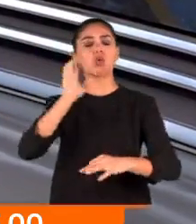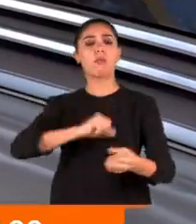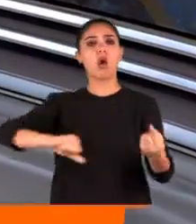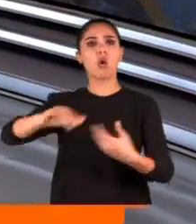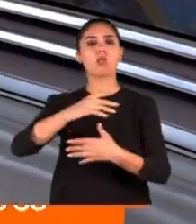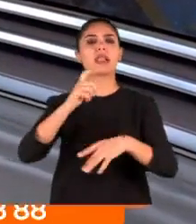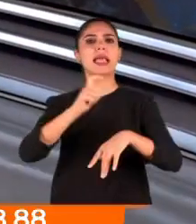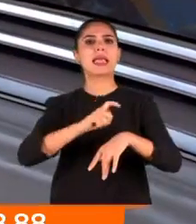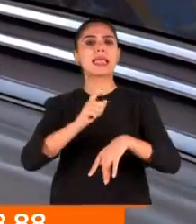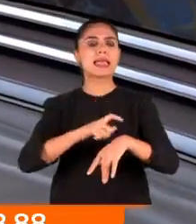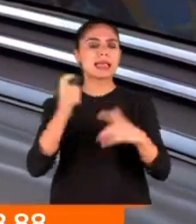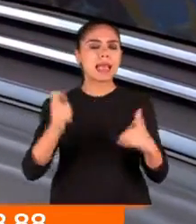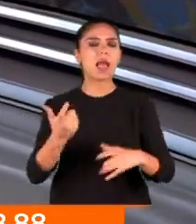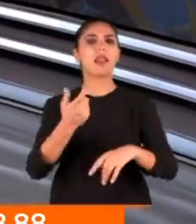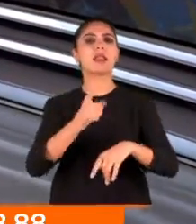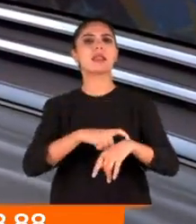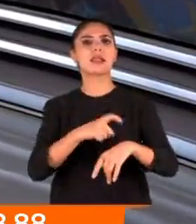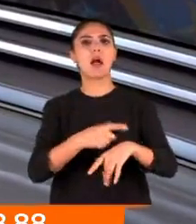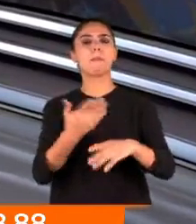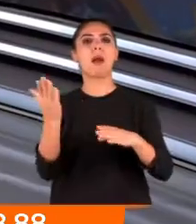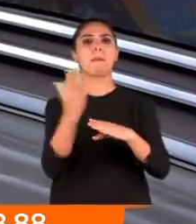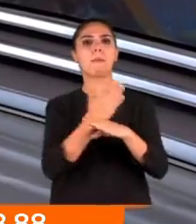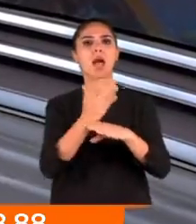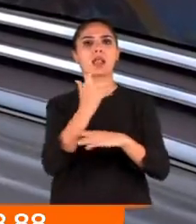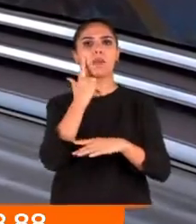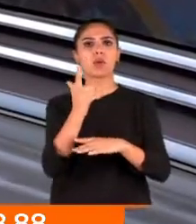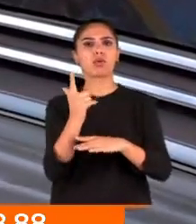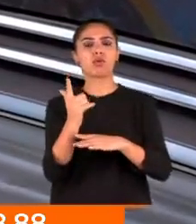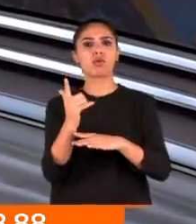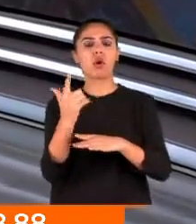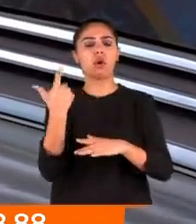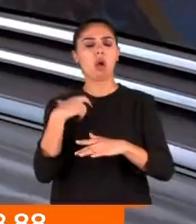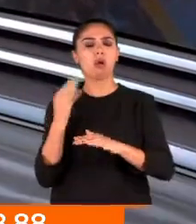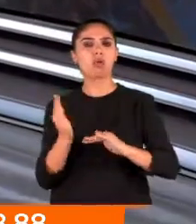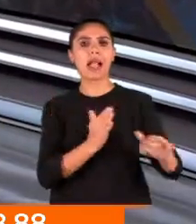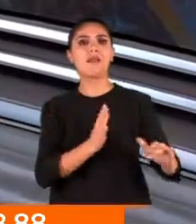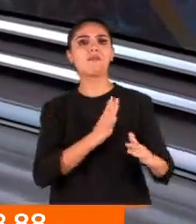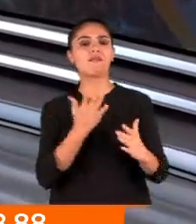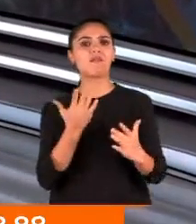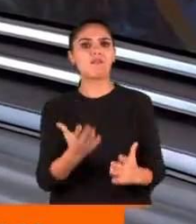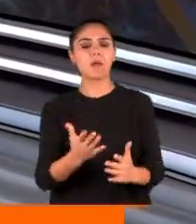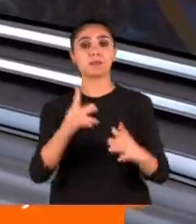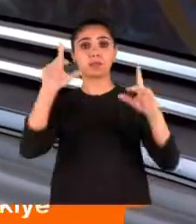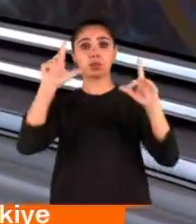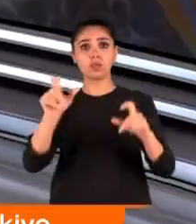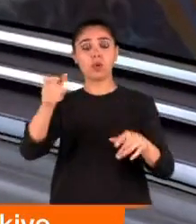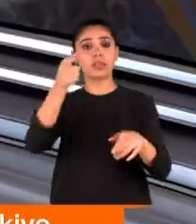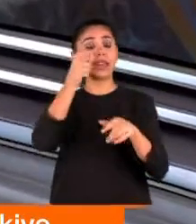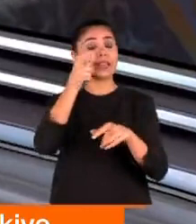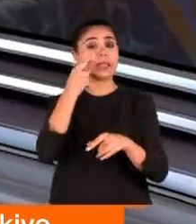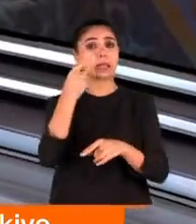yer, zamanlama ve kullanılan mühimmat bakımından ayrıcalıklı bir yere koyuyor. Çünkü fotoğrafa lütfen